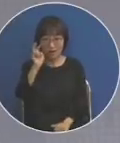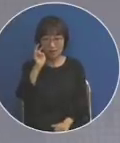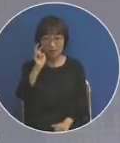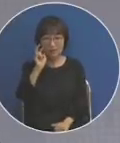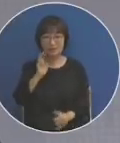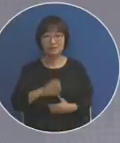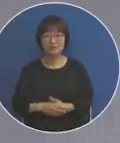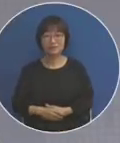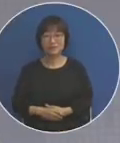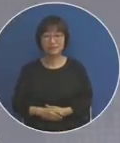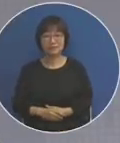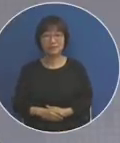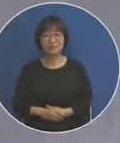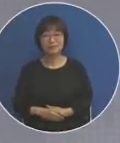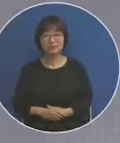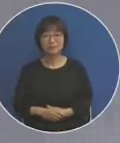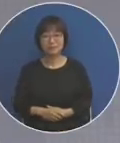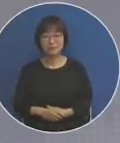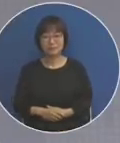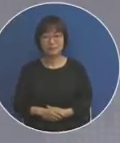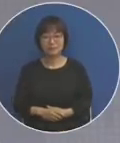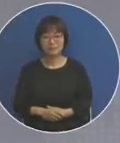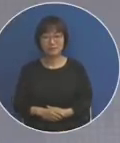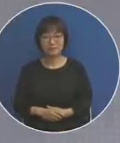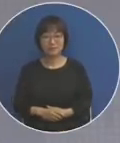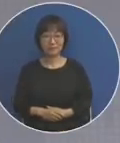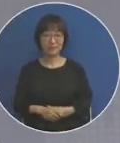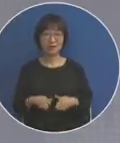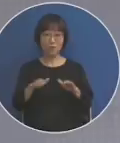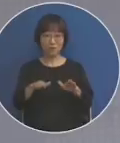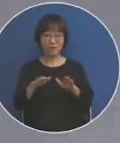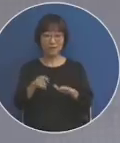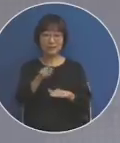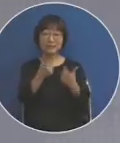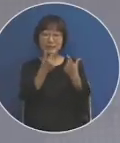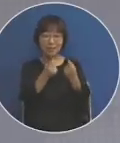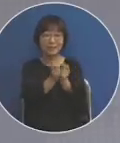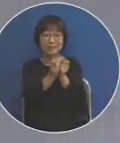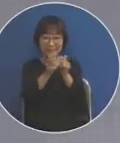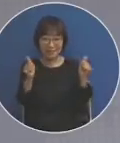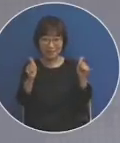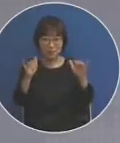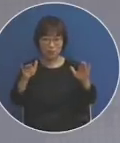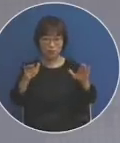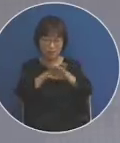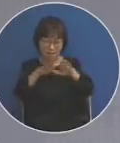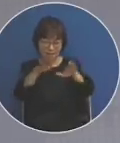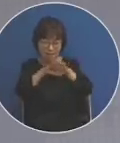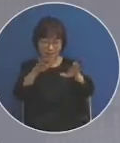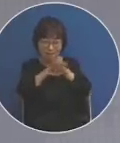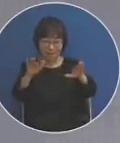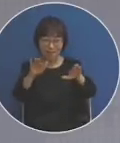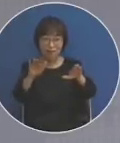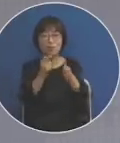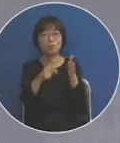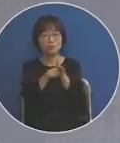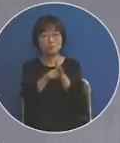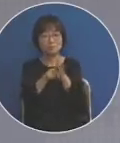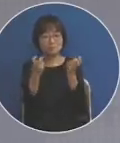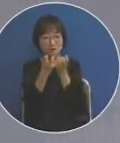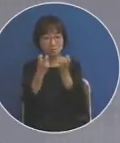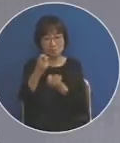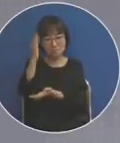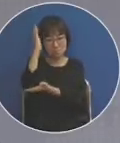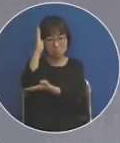do? 그런 사람들이 해결할 수 있는 언약을 붙잡는 방법이 오늘 나왔습니다. Today we'll hear the method of holding onto the covenant